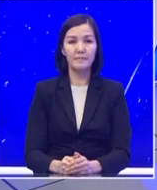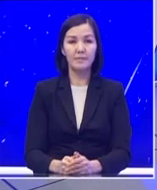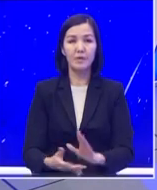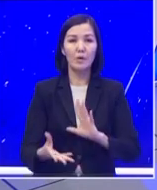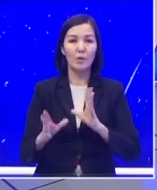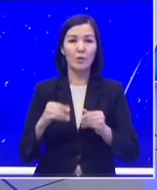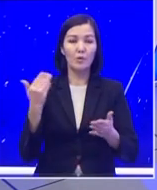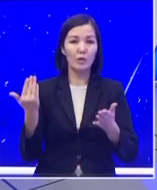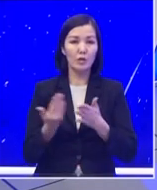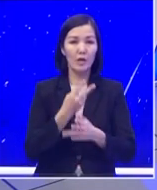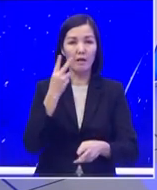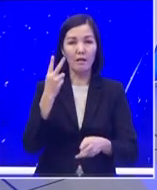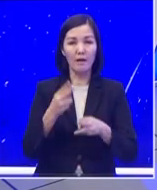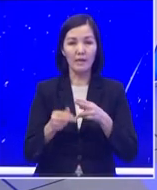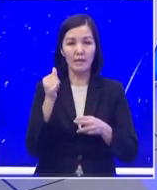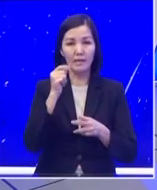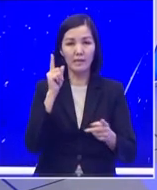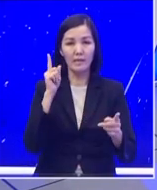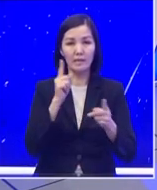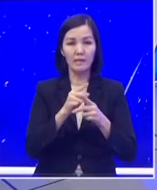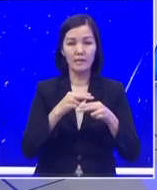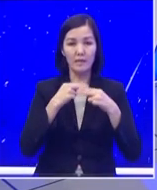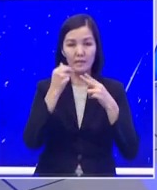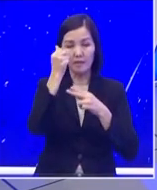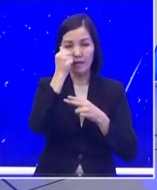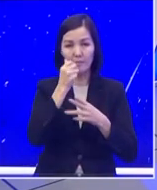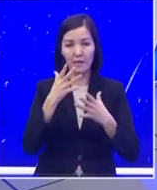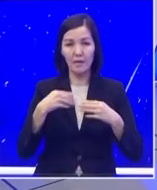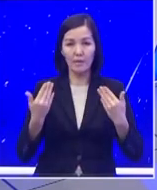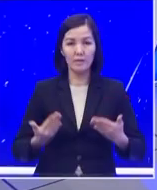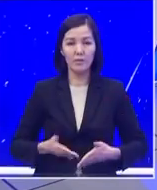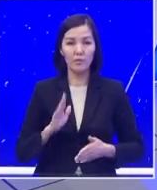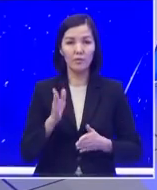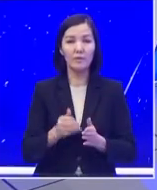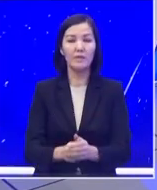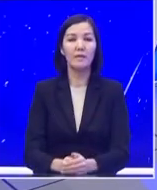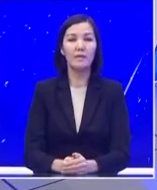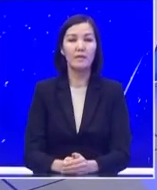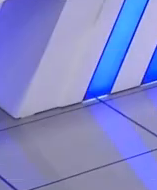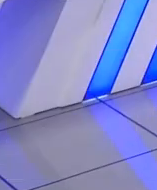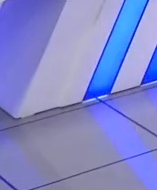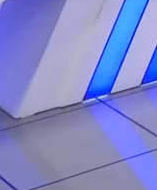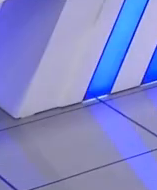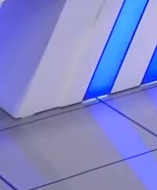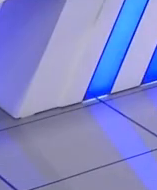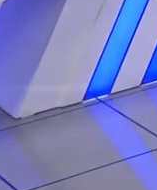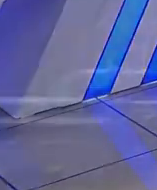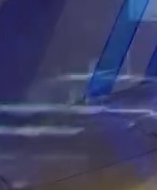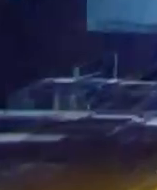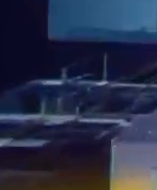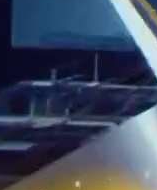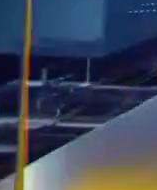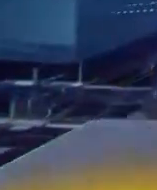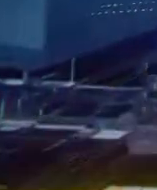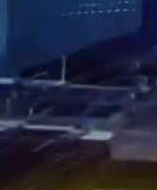Бүгінге келіп түскен ақпараттар легі осындай. Назарларыңызға рахмет. Келесі эфирде жүздескенше аман сау болыңыздар.